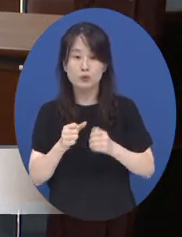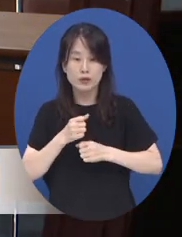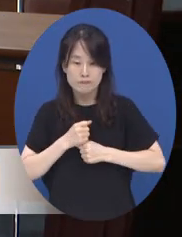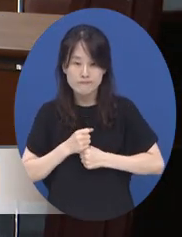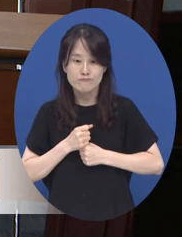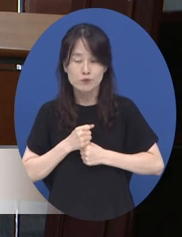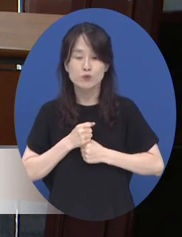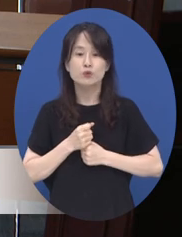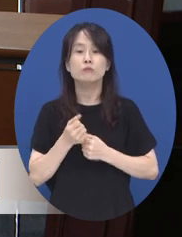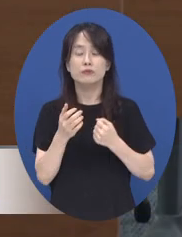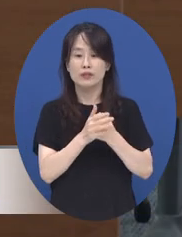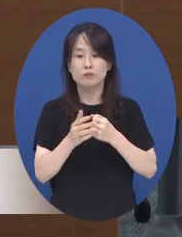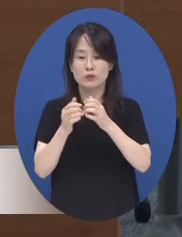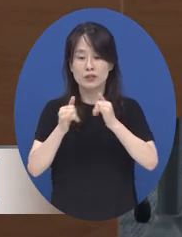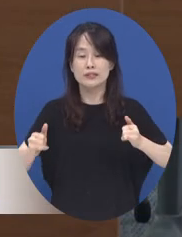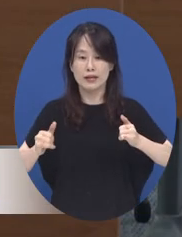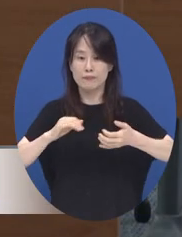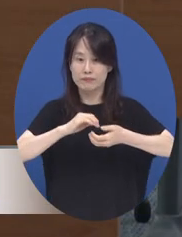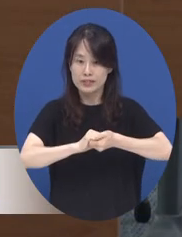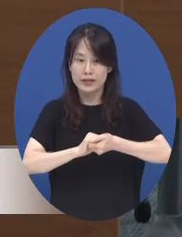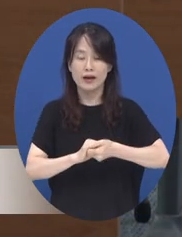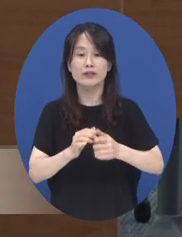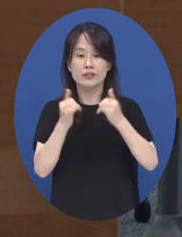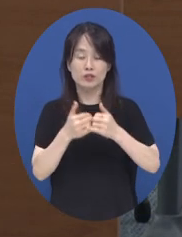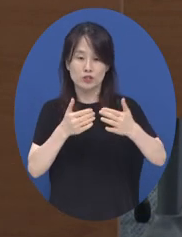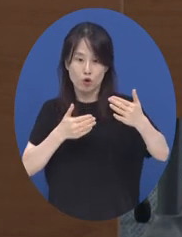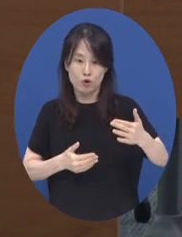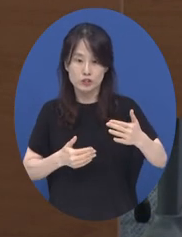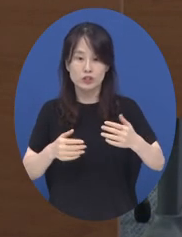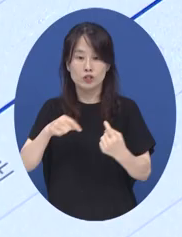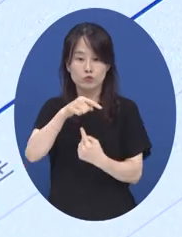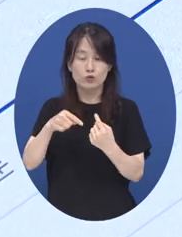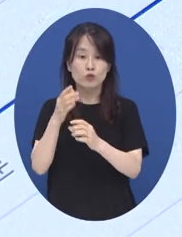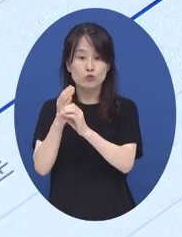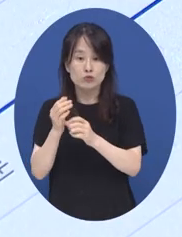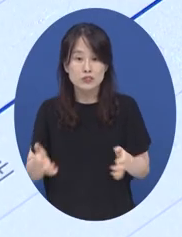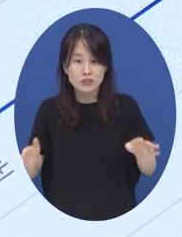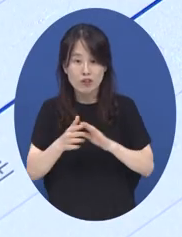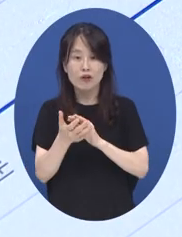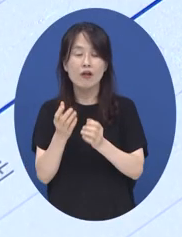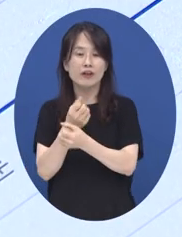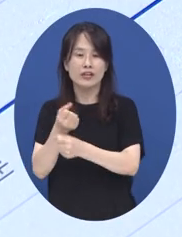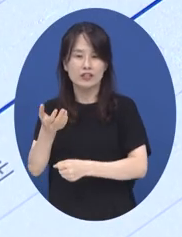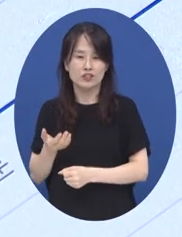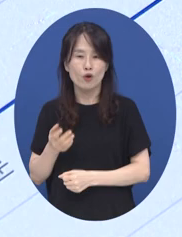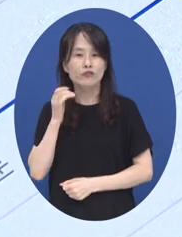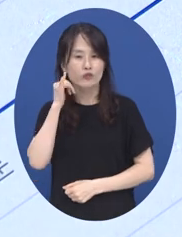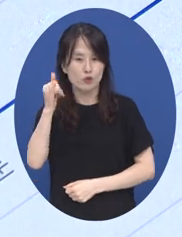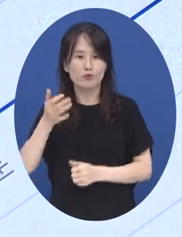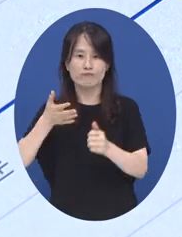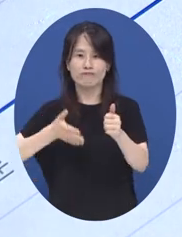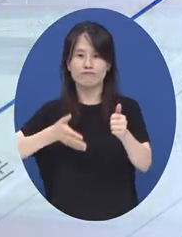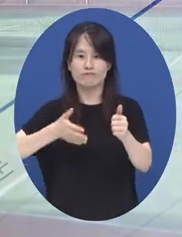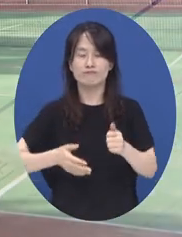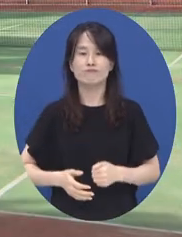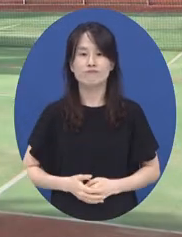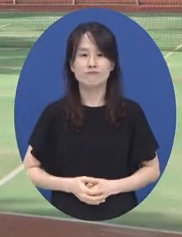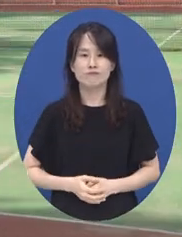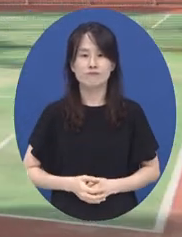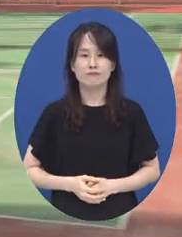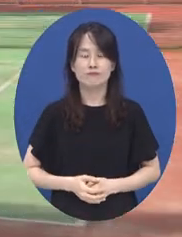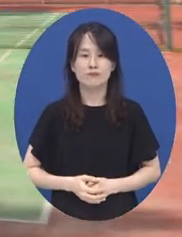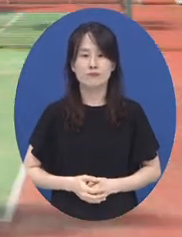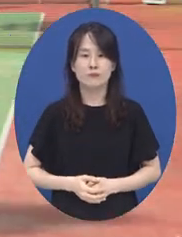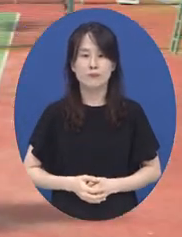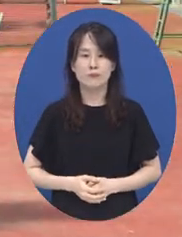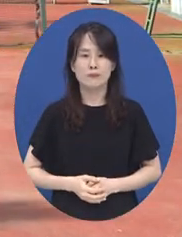따라 인원 제한 등 사회적 거리 두기를 준수의 운영 중이 시설의 경우 약전 해당 기관의 문의하면 됩니다 경기 주